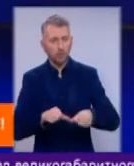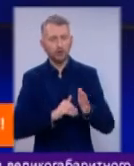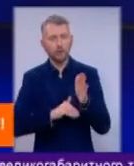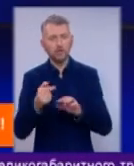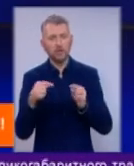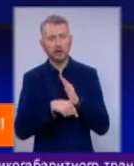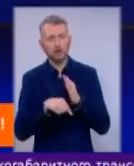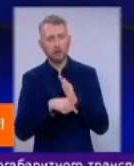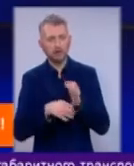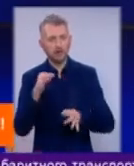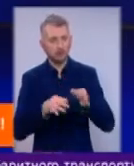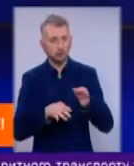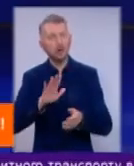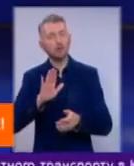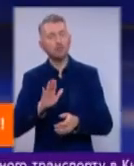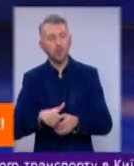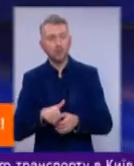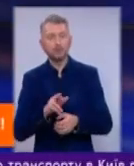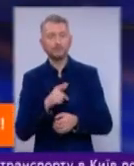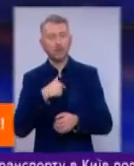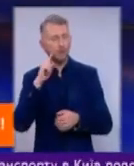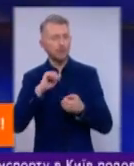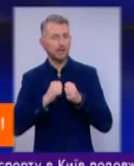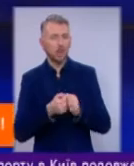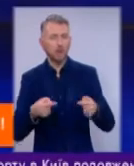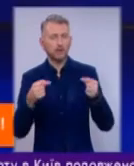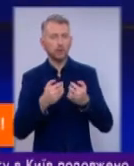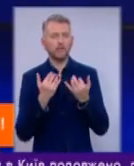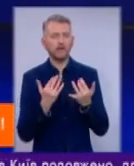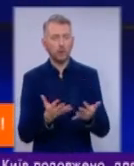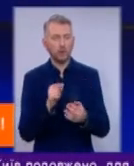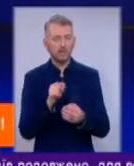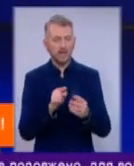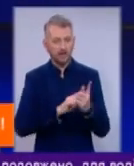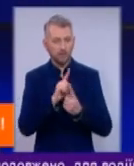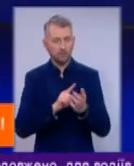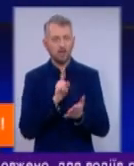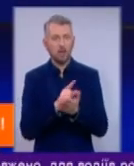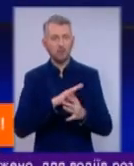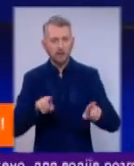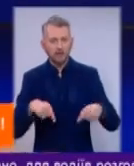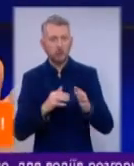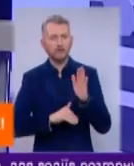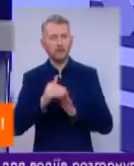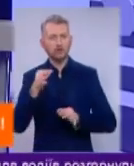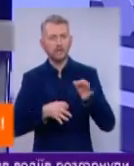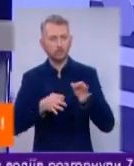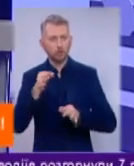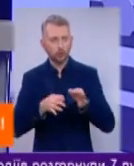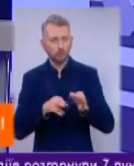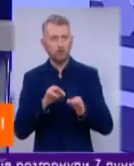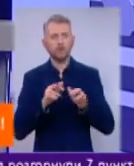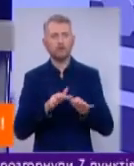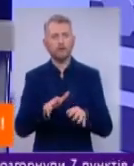Вищий антикорупційний суд. Потім, наскільки я пам'ятаю, згідно вимог цієї реформи, має бути створений Вищий суд по